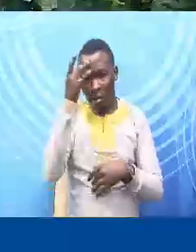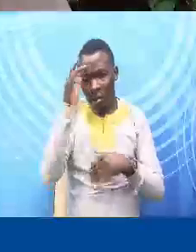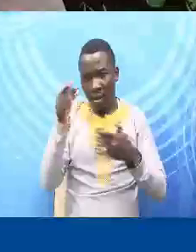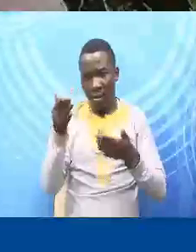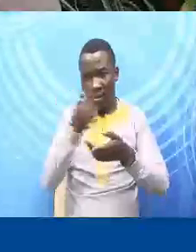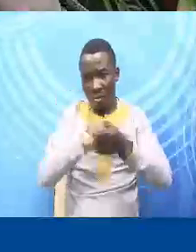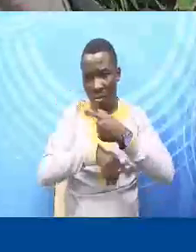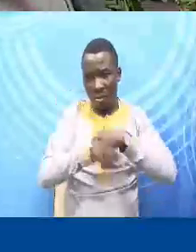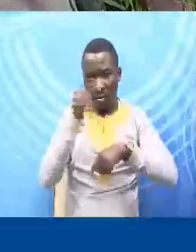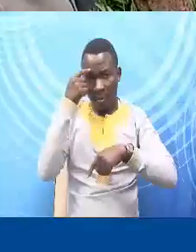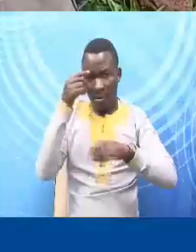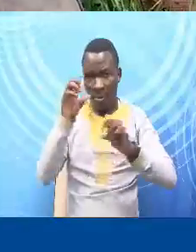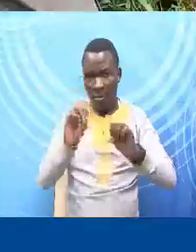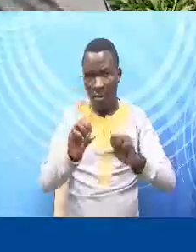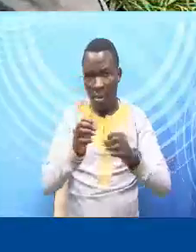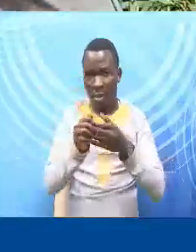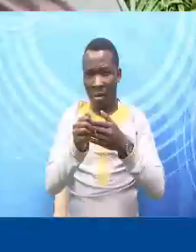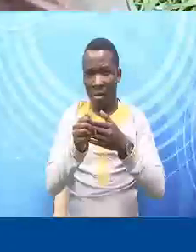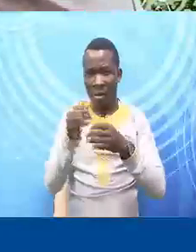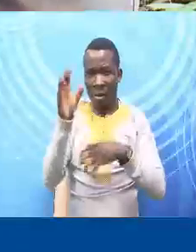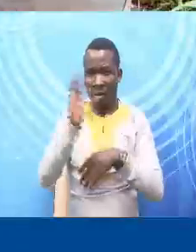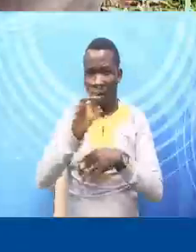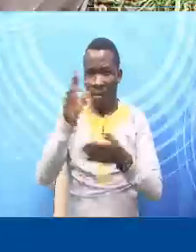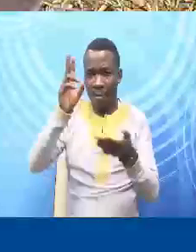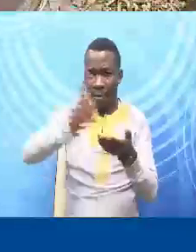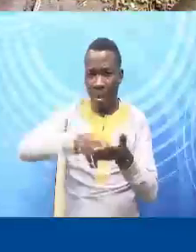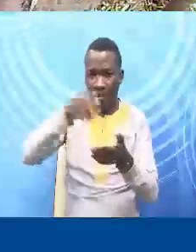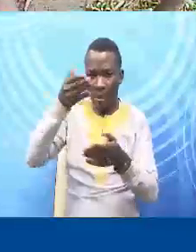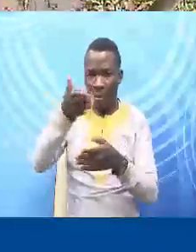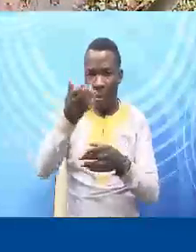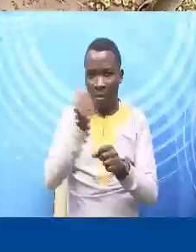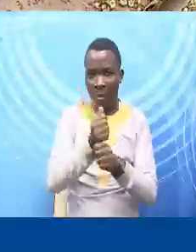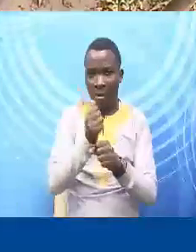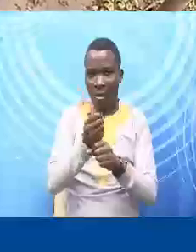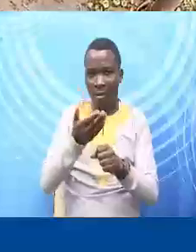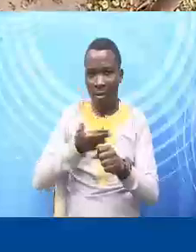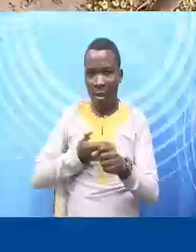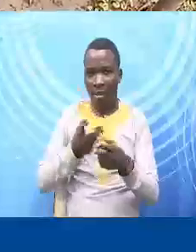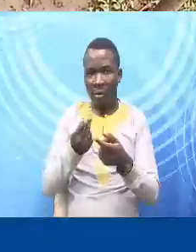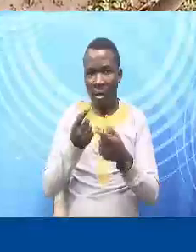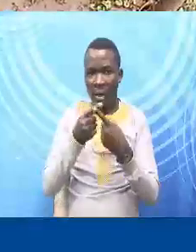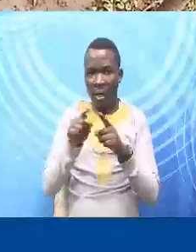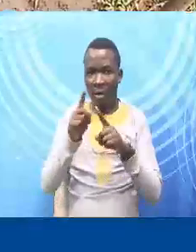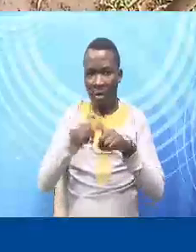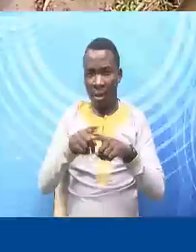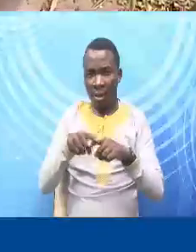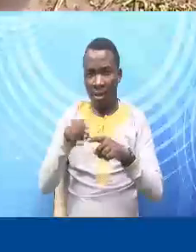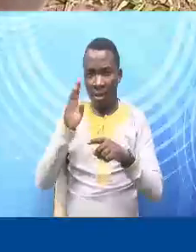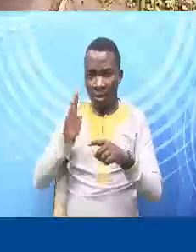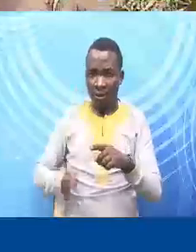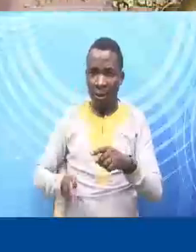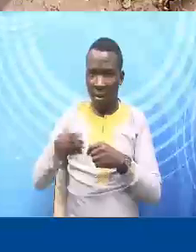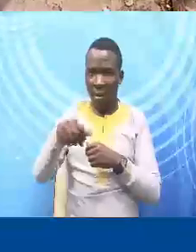gutekereza nabi. Ubuyobozi bw'iyi kampani bwemeza ko hari abakozi bamwe bufitiye amafaranga, ariko bitewe n'imyitwarire yabo ngo bamwe bari baragiye